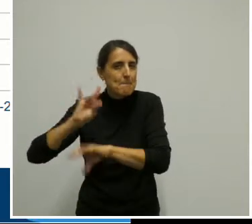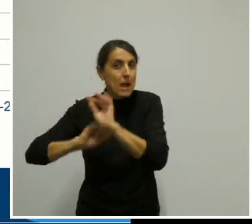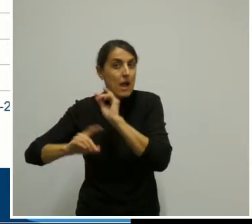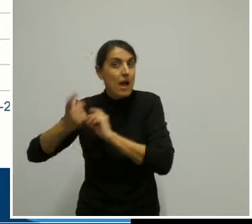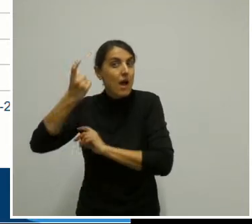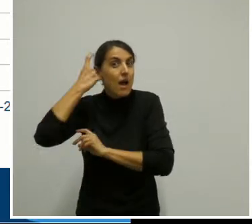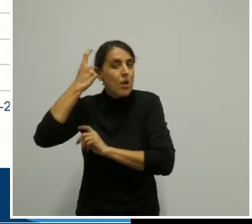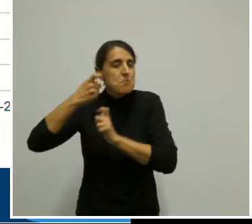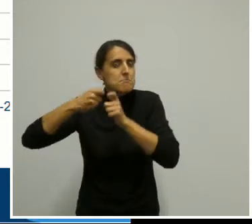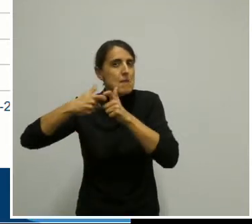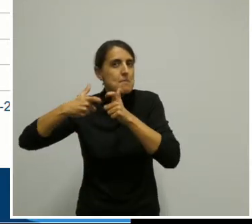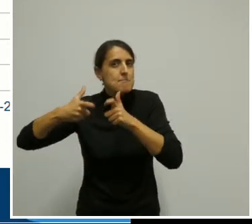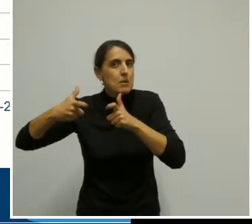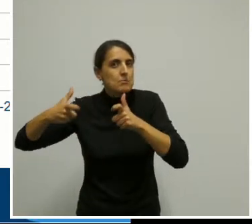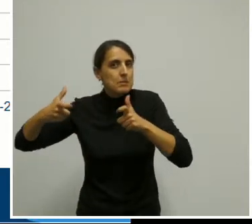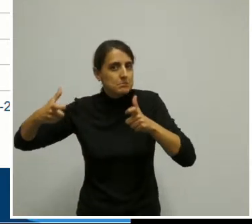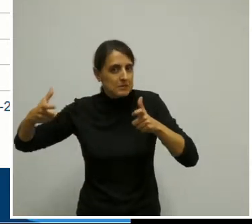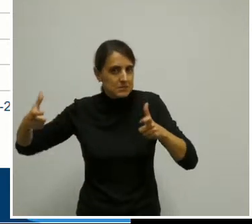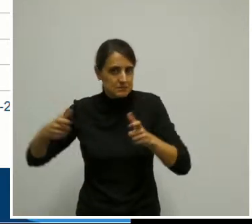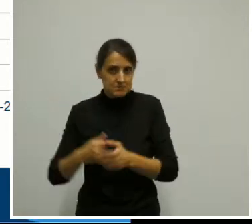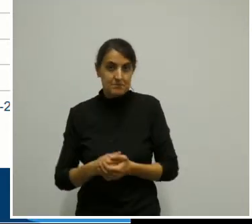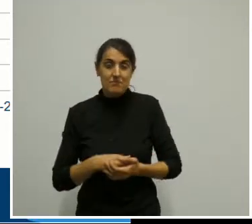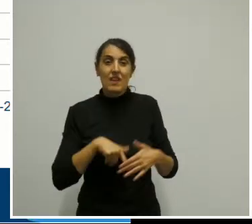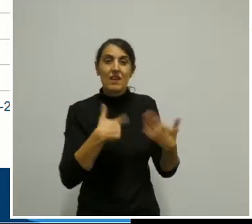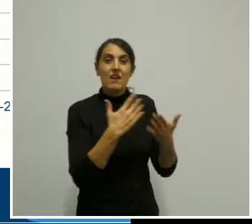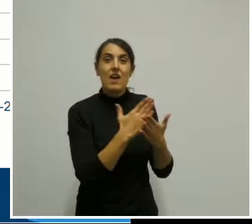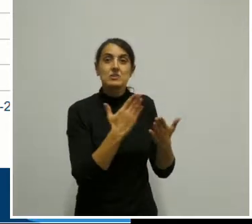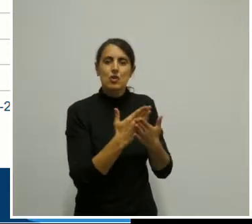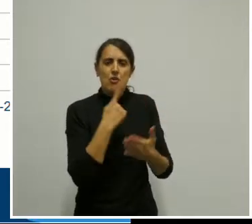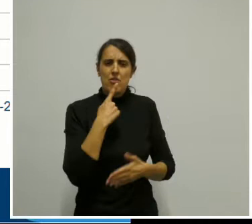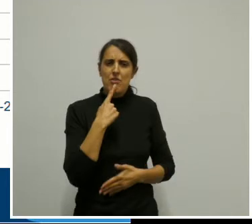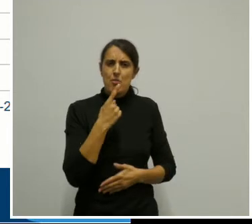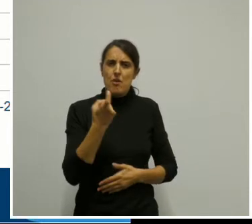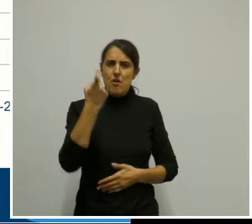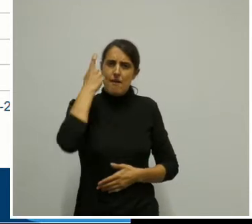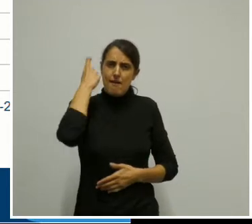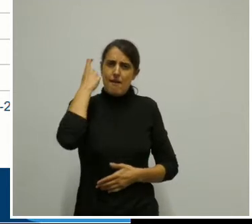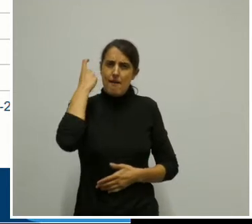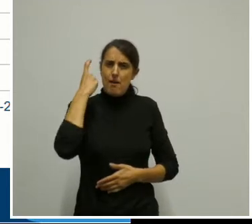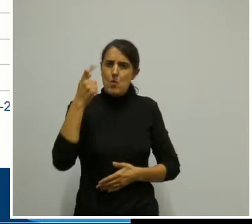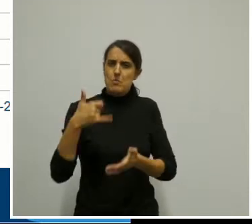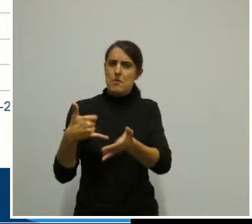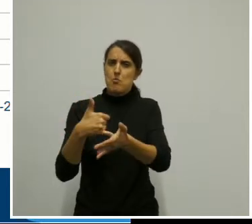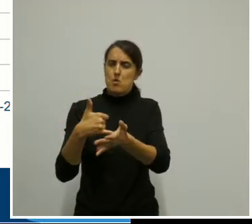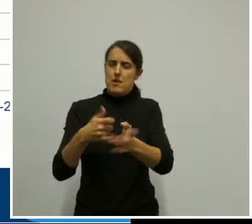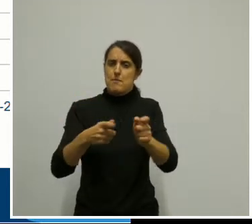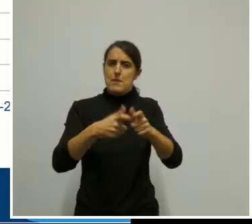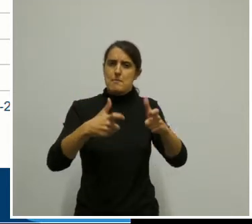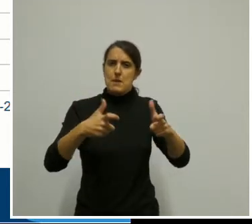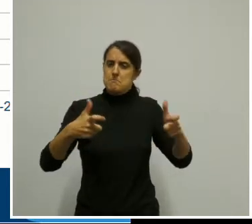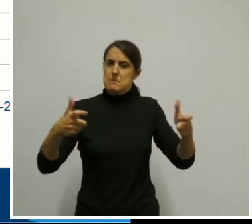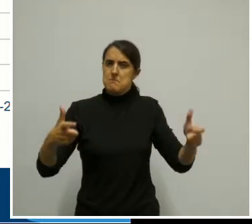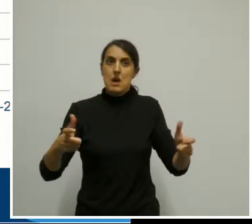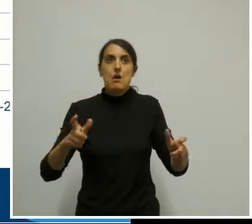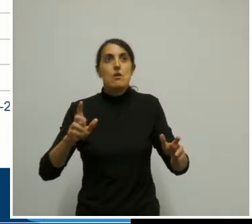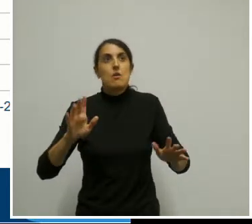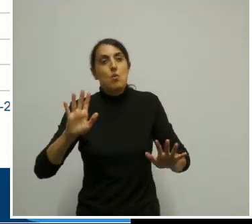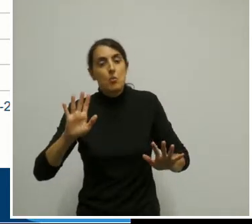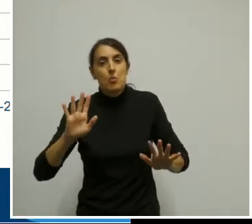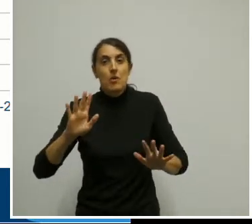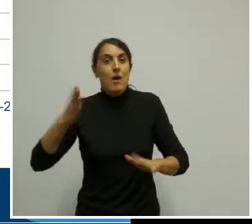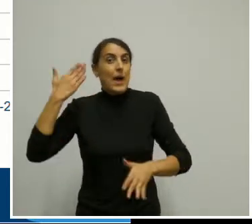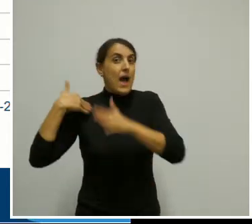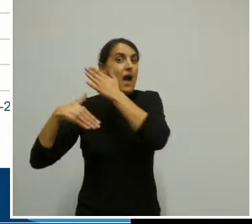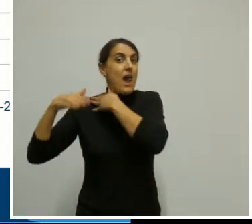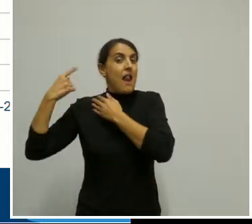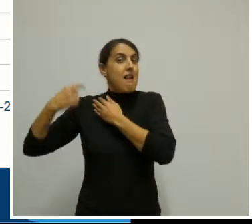alumnes. Per una banda, els centres diuen ai, és que cada vegada tenim més alumnes no, vulnerables, però també és cert que abans els podien